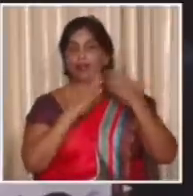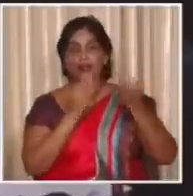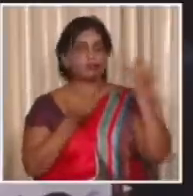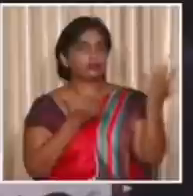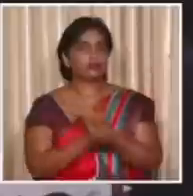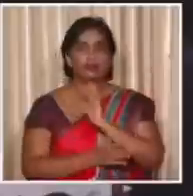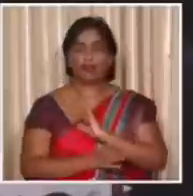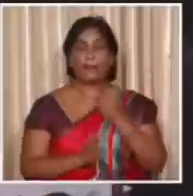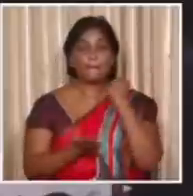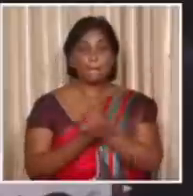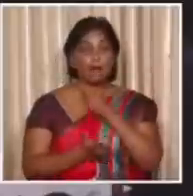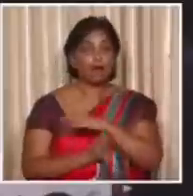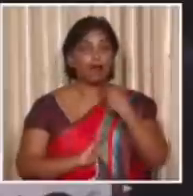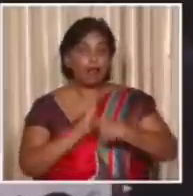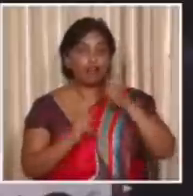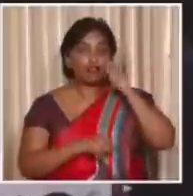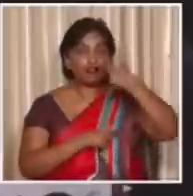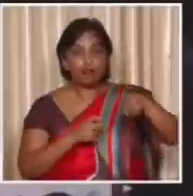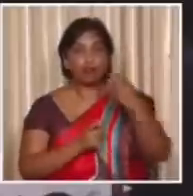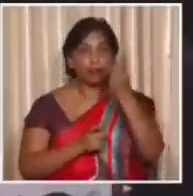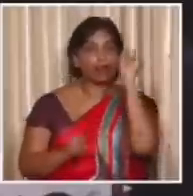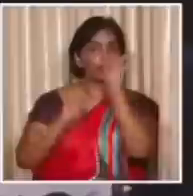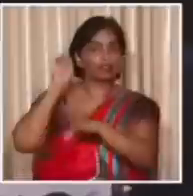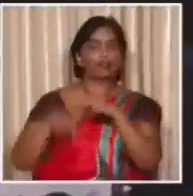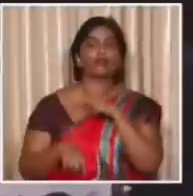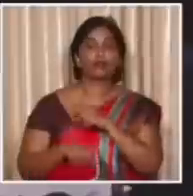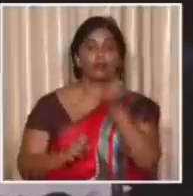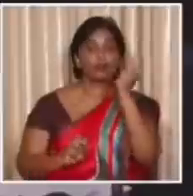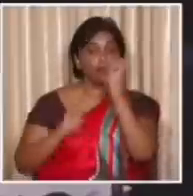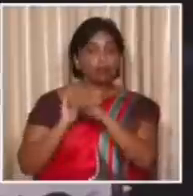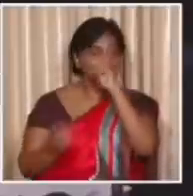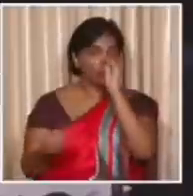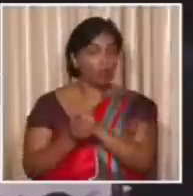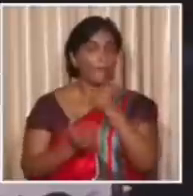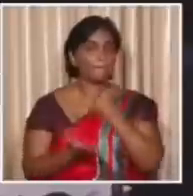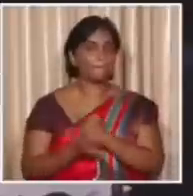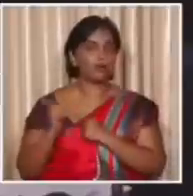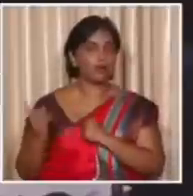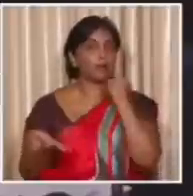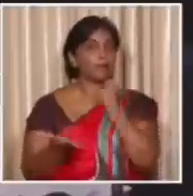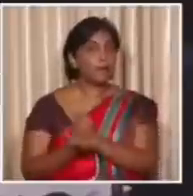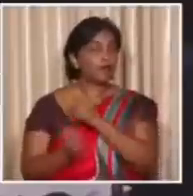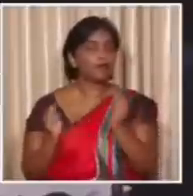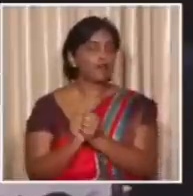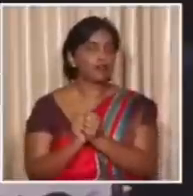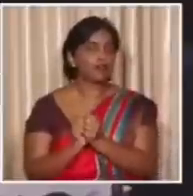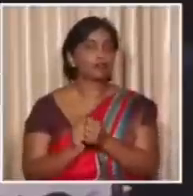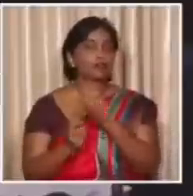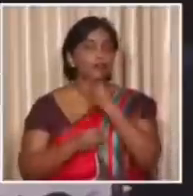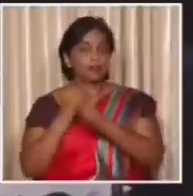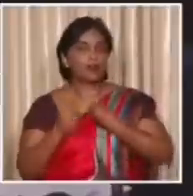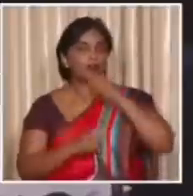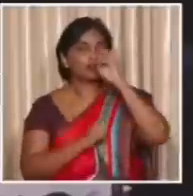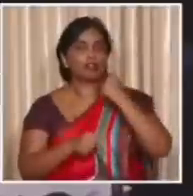නැහැ බැංකු ගාව තියෙන මේ රටේ පොදු මහජනයාගේ තැන්පතු ඒ තැන්පතු වල ආරක්ෂකයා බැංකුව ඒ බැංකුව මොකද කරලා තිබෙන්නේ ඒව ආයෝජනය කළ